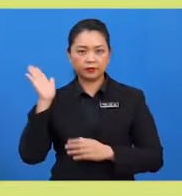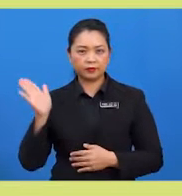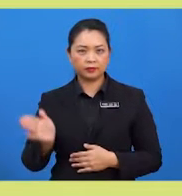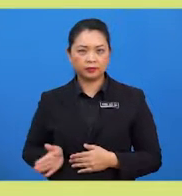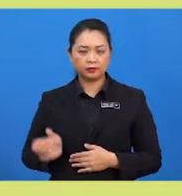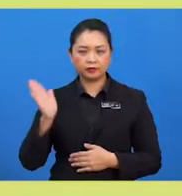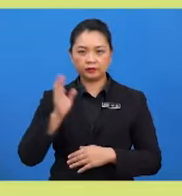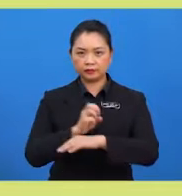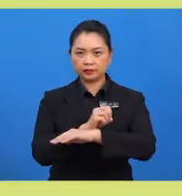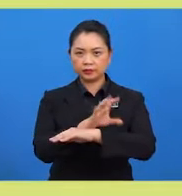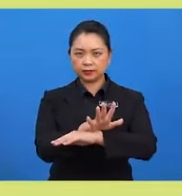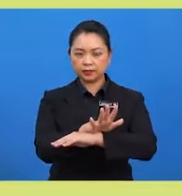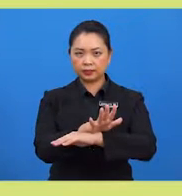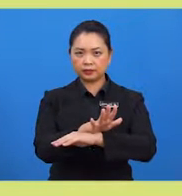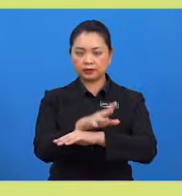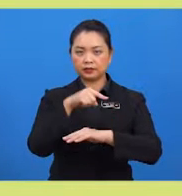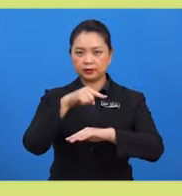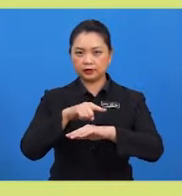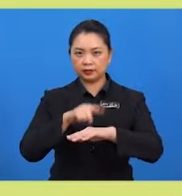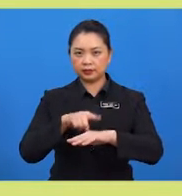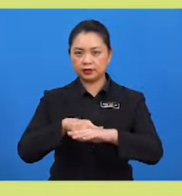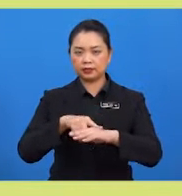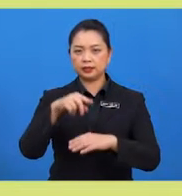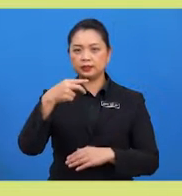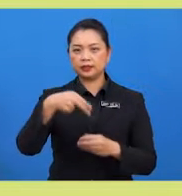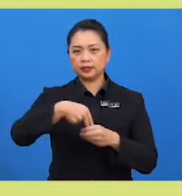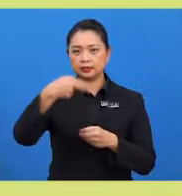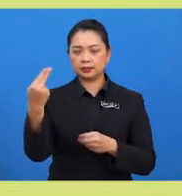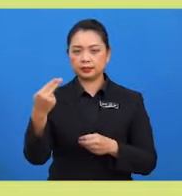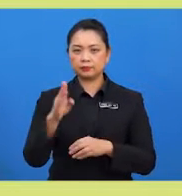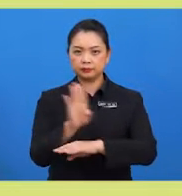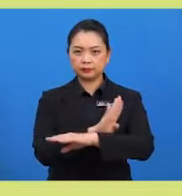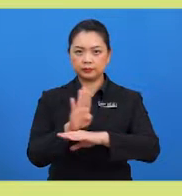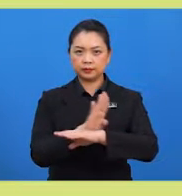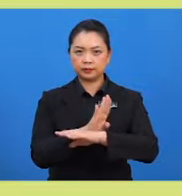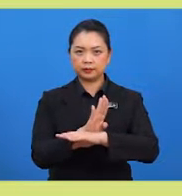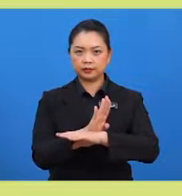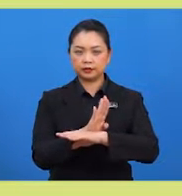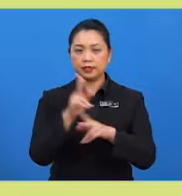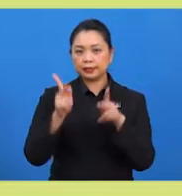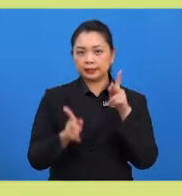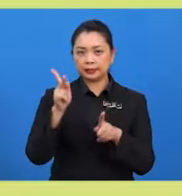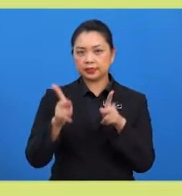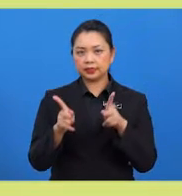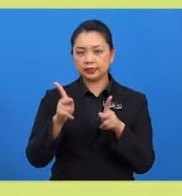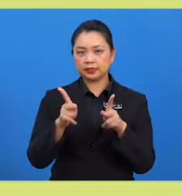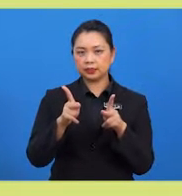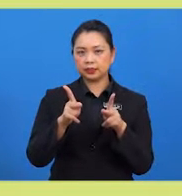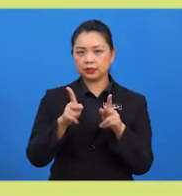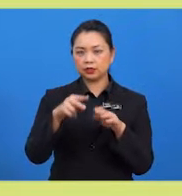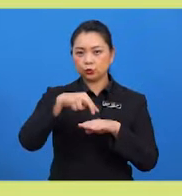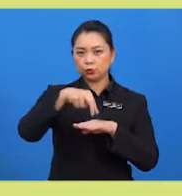RM3,000. Kesannya di komponen hasil. Perniagaan memutuskan kenderaan disusut nilai pada